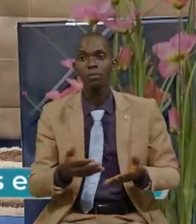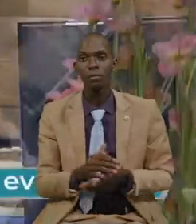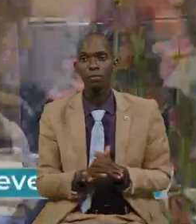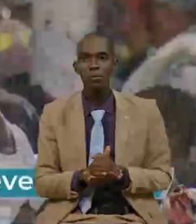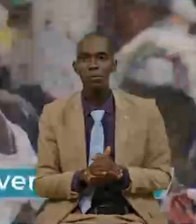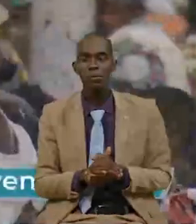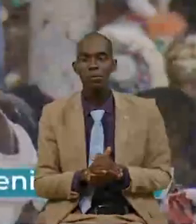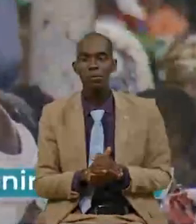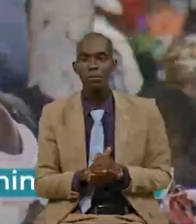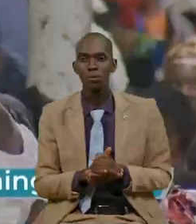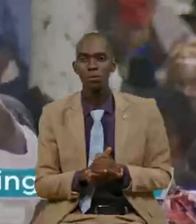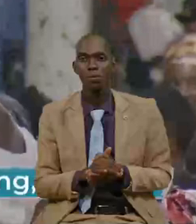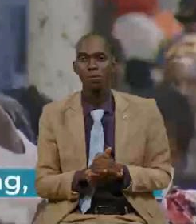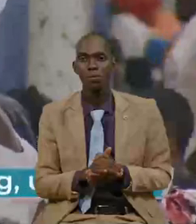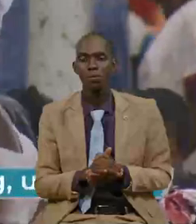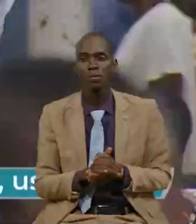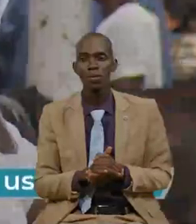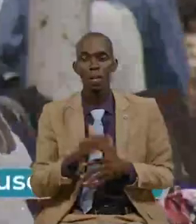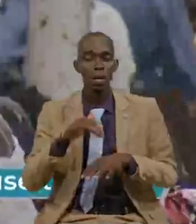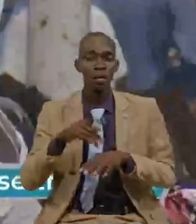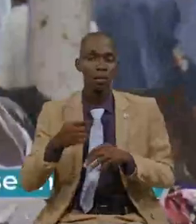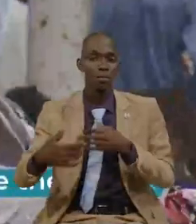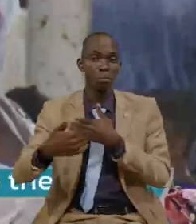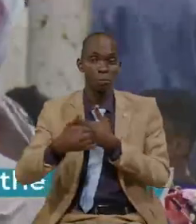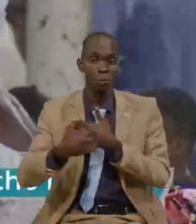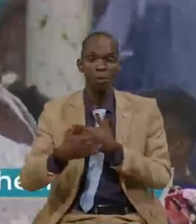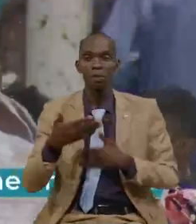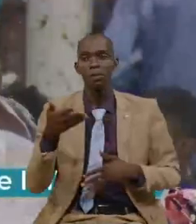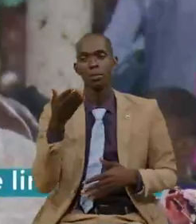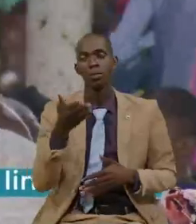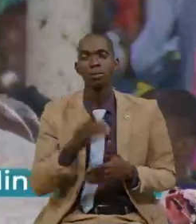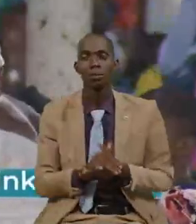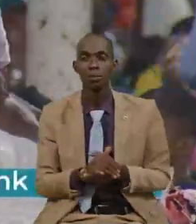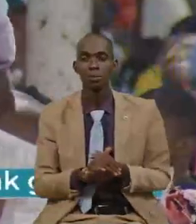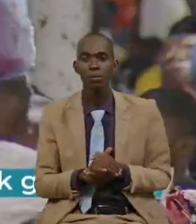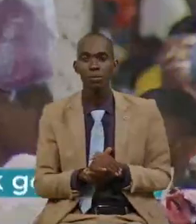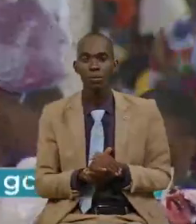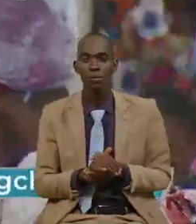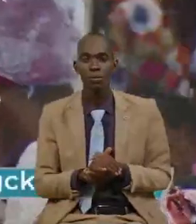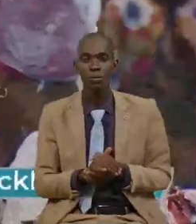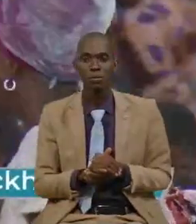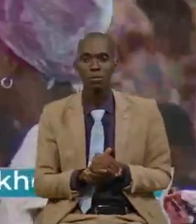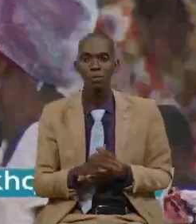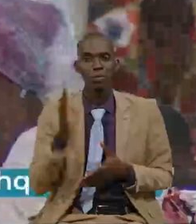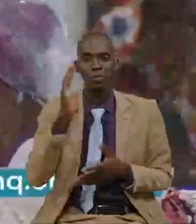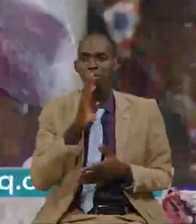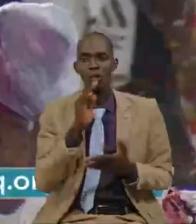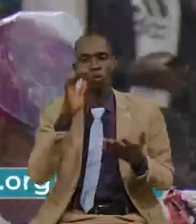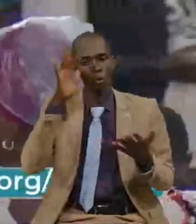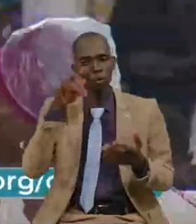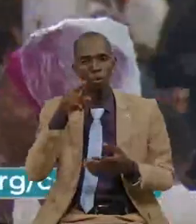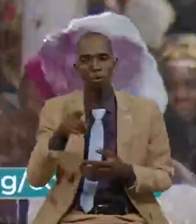This hall, this arena, back of the arena, the extreme back. I'm waiting for you there.